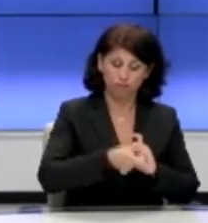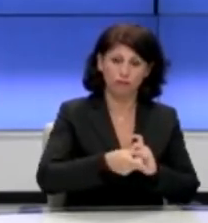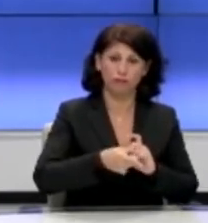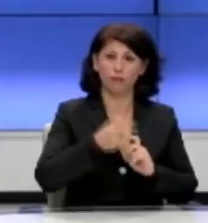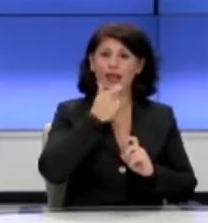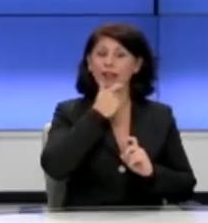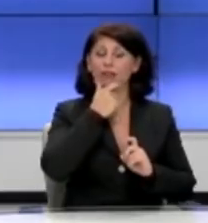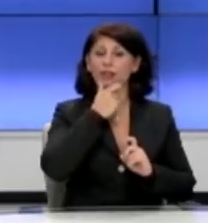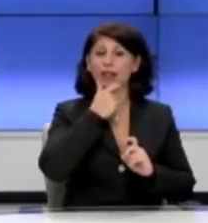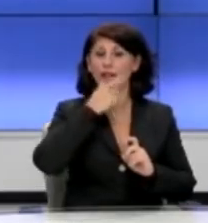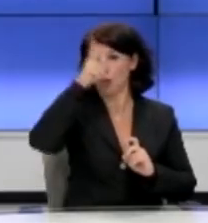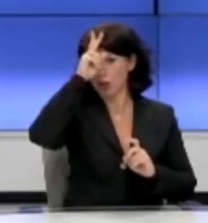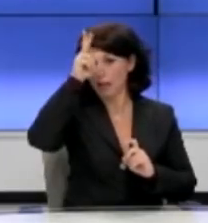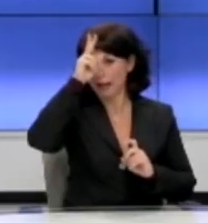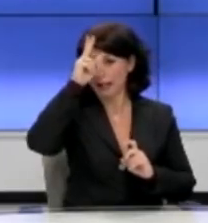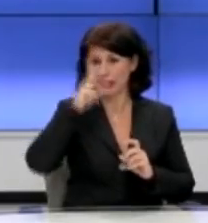η Βρετανογερμανική